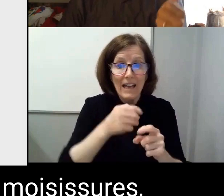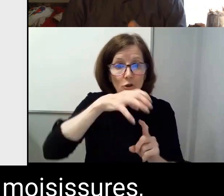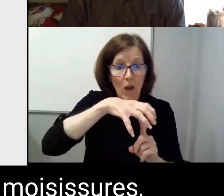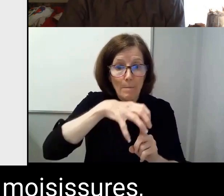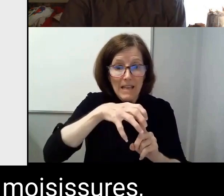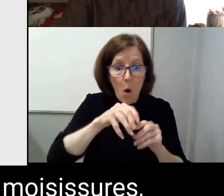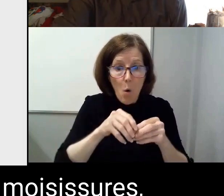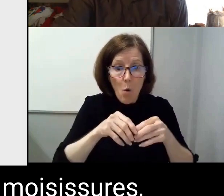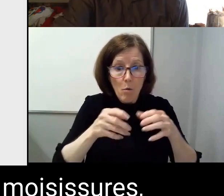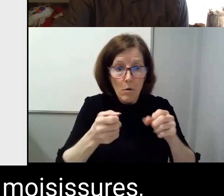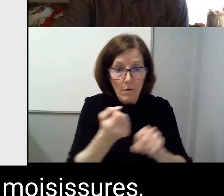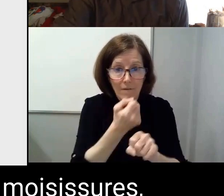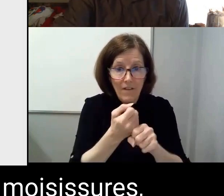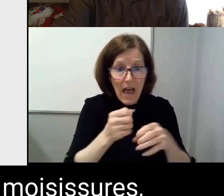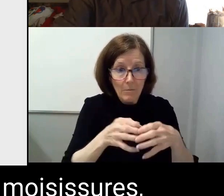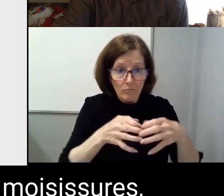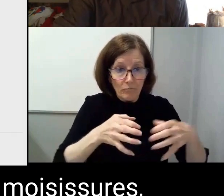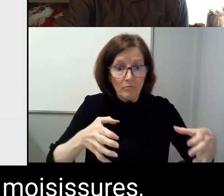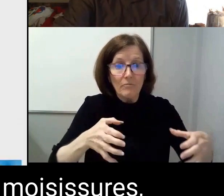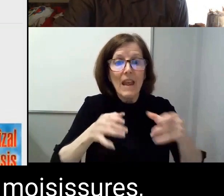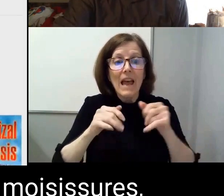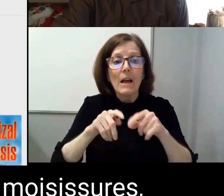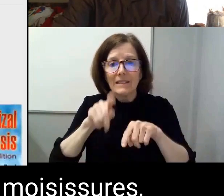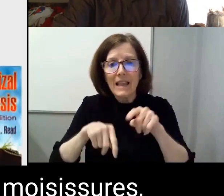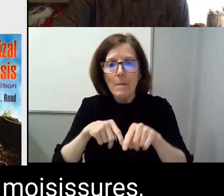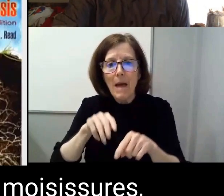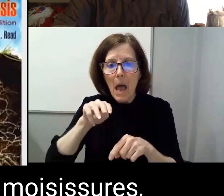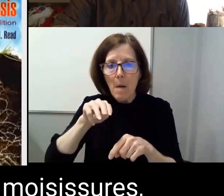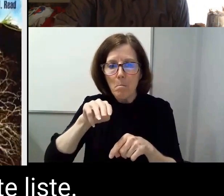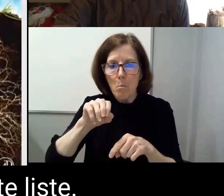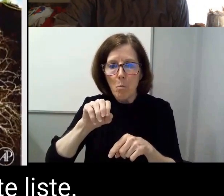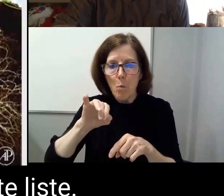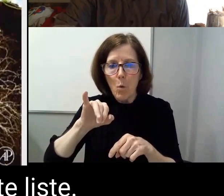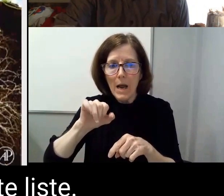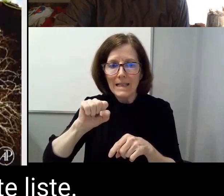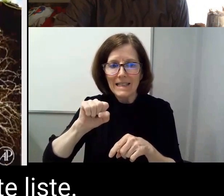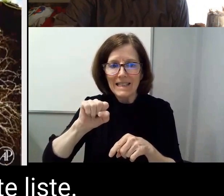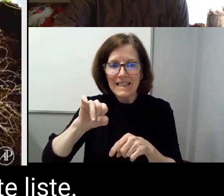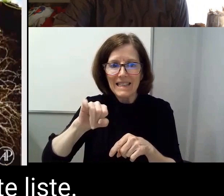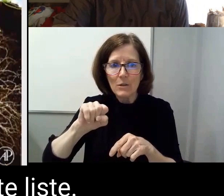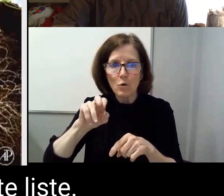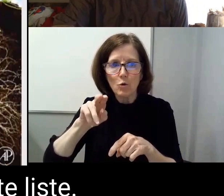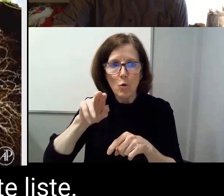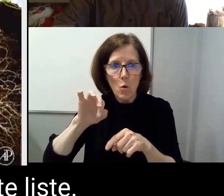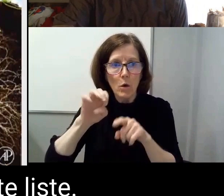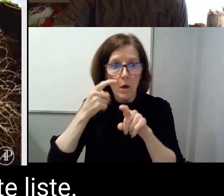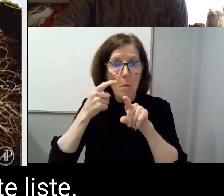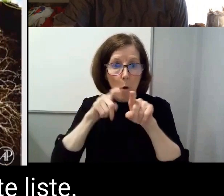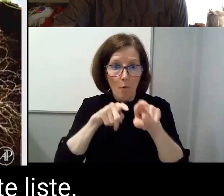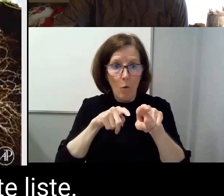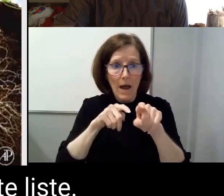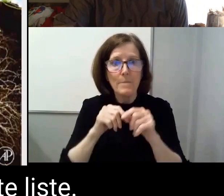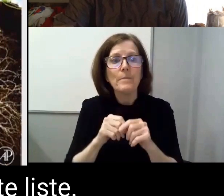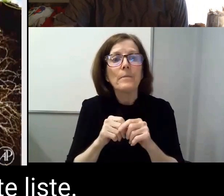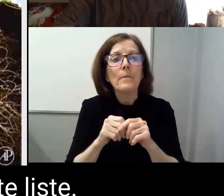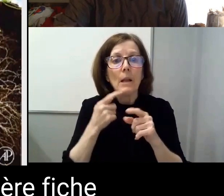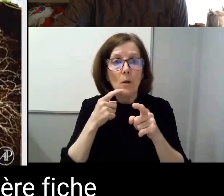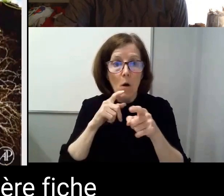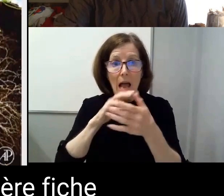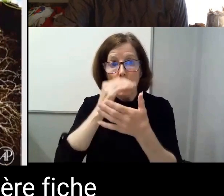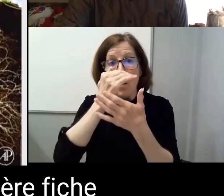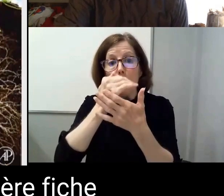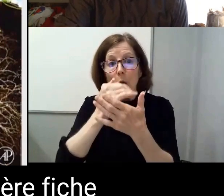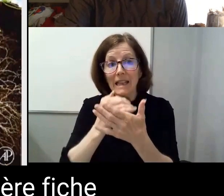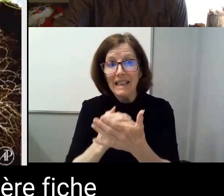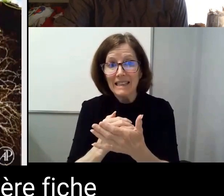parle de moisissure, je pense qu'on l'a ici, on a juste une petite liste, mais dans le fond, on a ça va